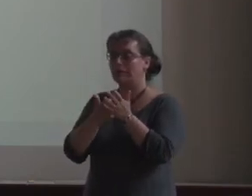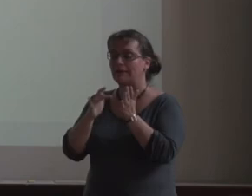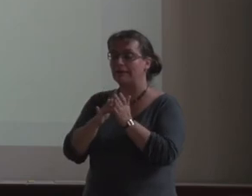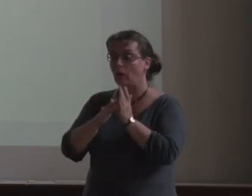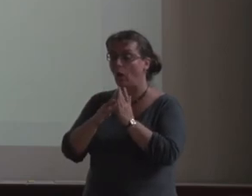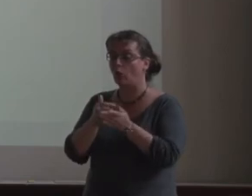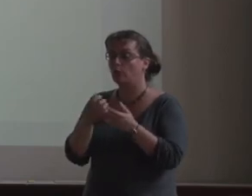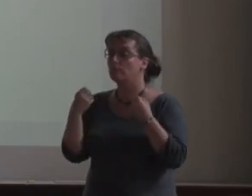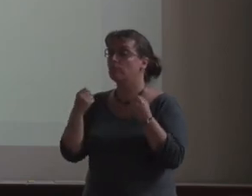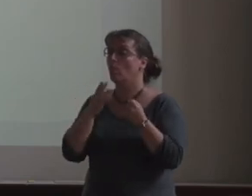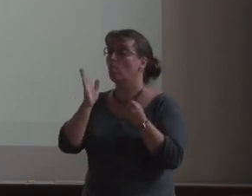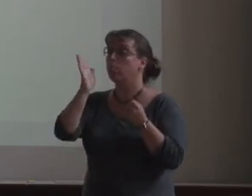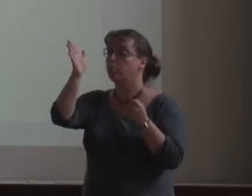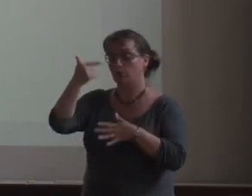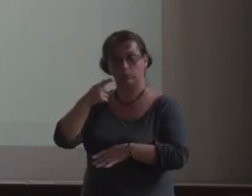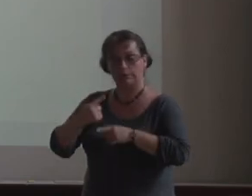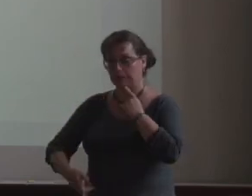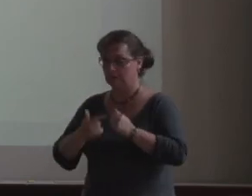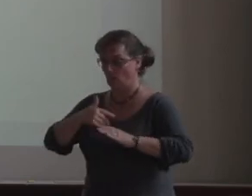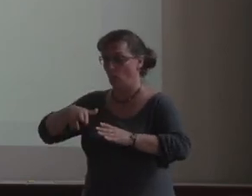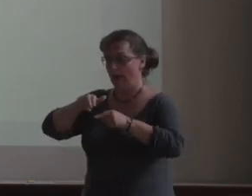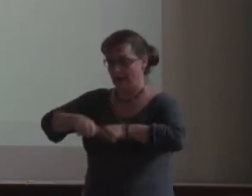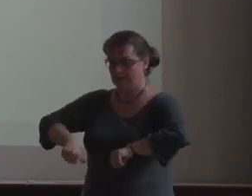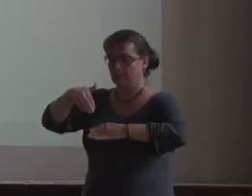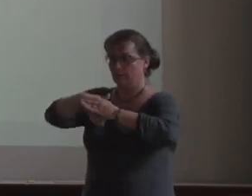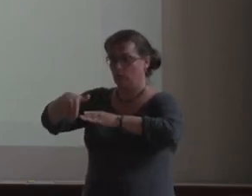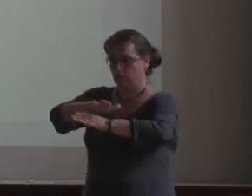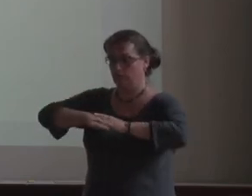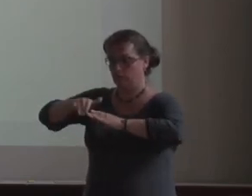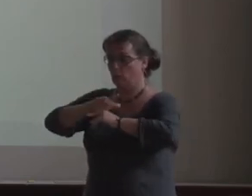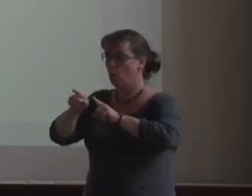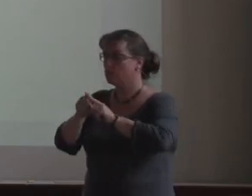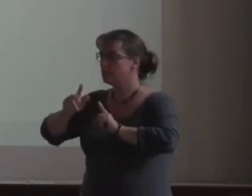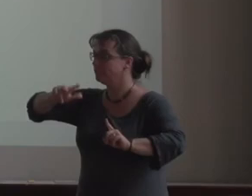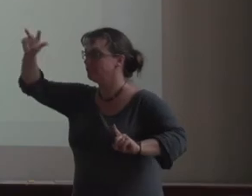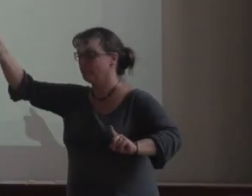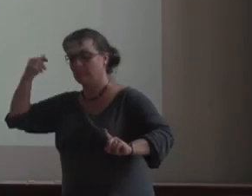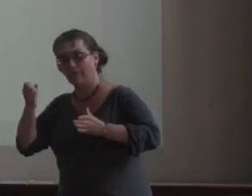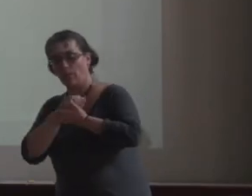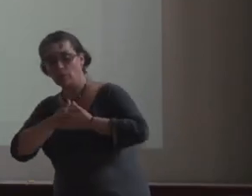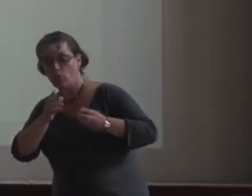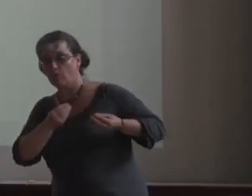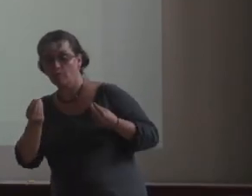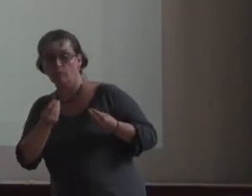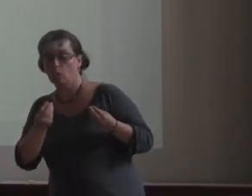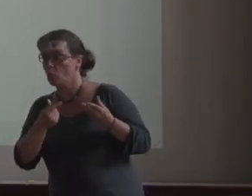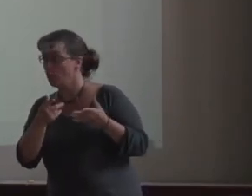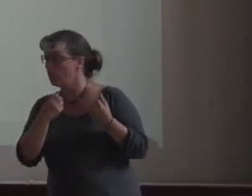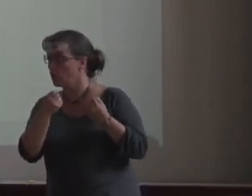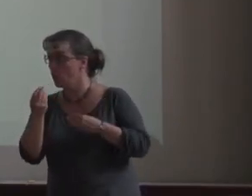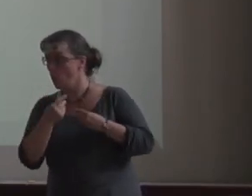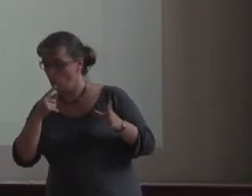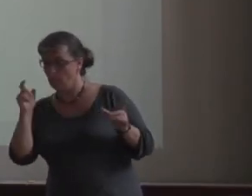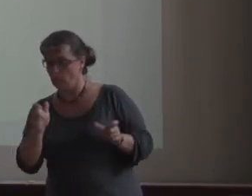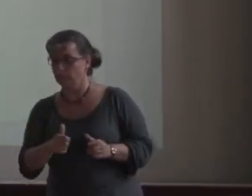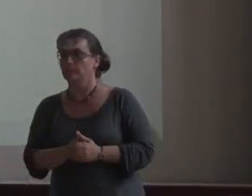prédéfinie. On va avoir une surveillance de l'état du véhicule. Le truc qui nous intéresse le plus,